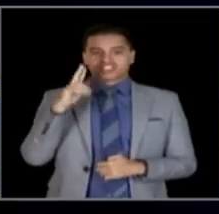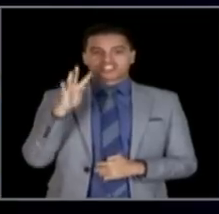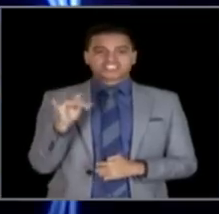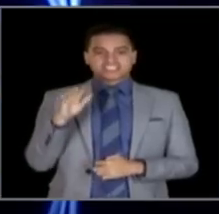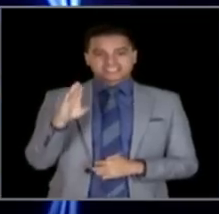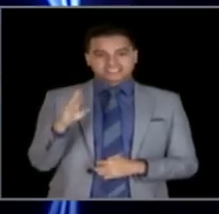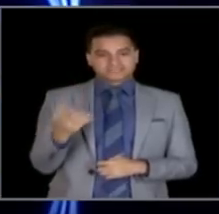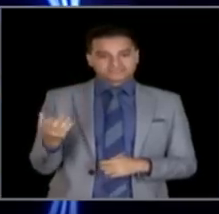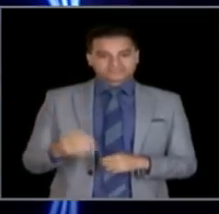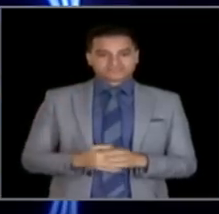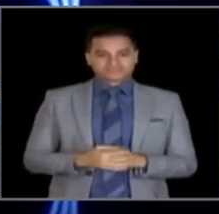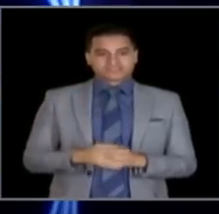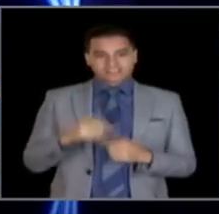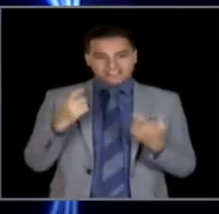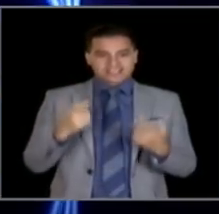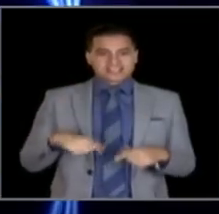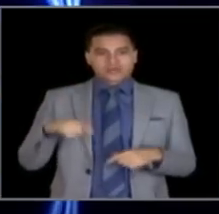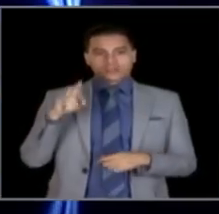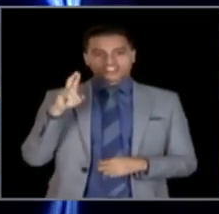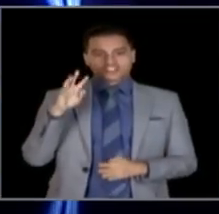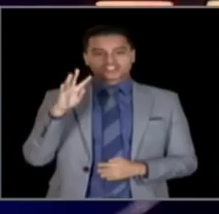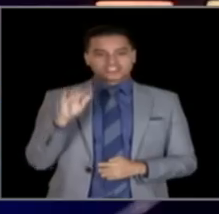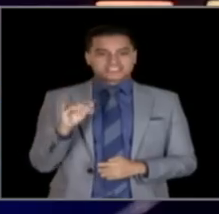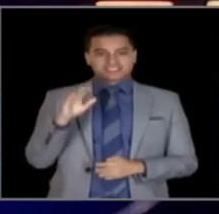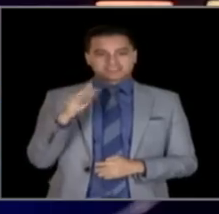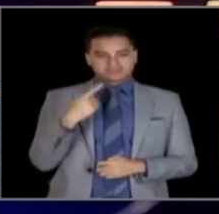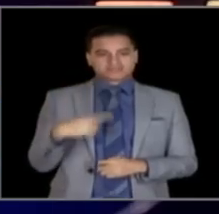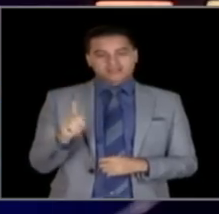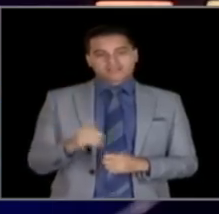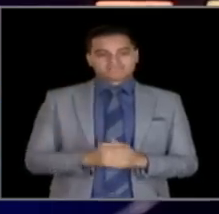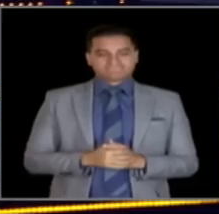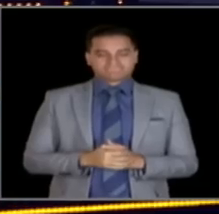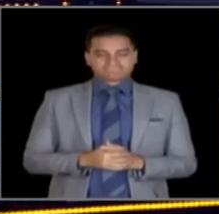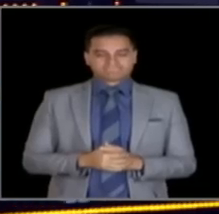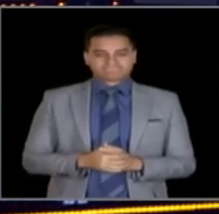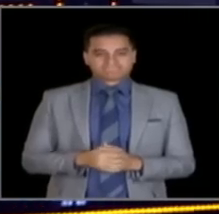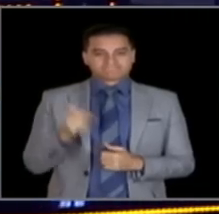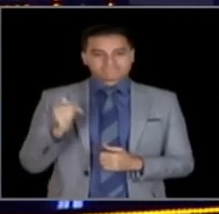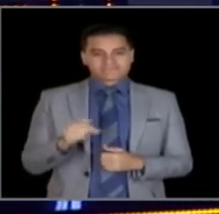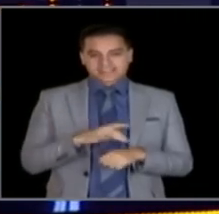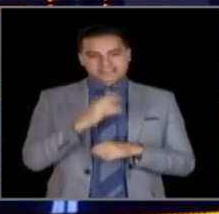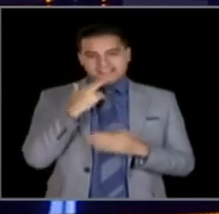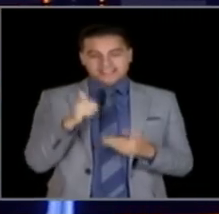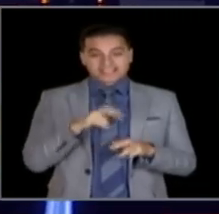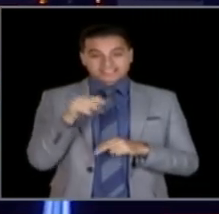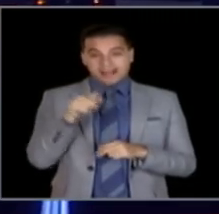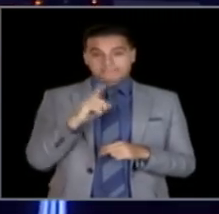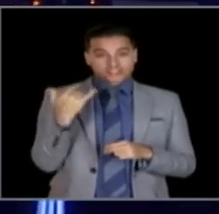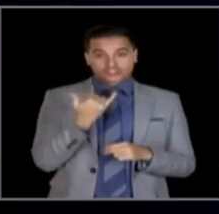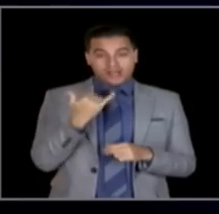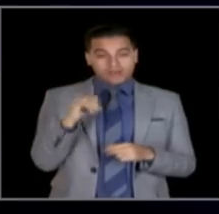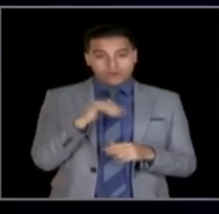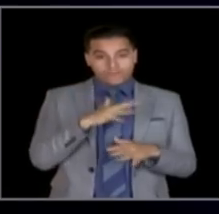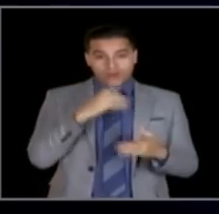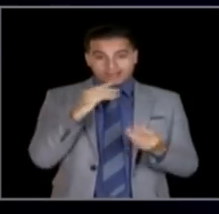أنا. هي يا بسمة تشيك فعلا. هارد لك. الأسئلة دي يا جماعة مش سهلة،